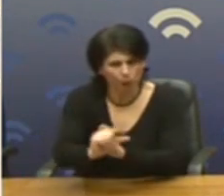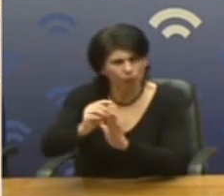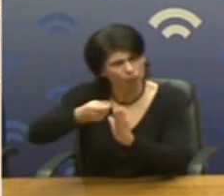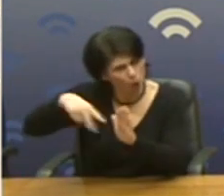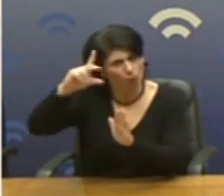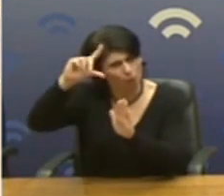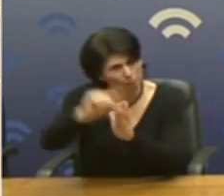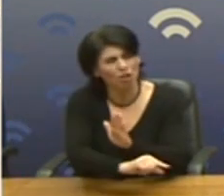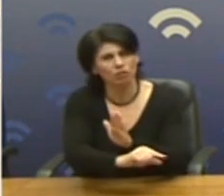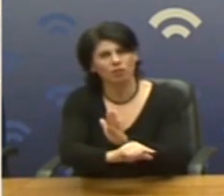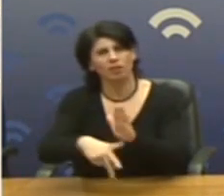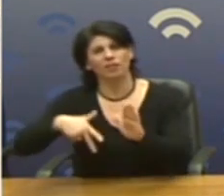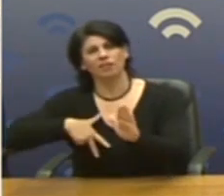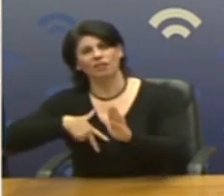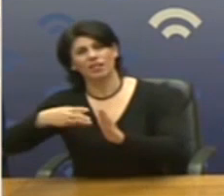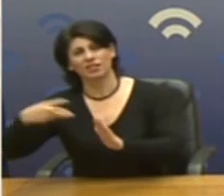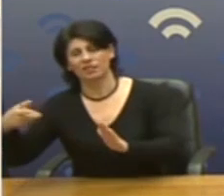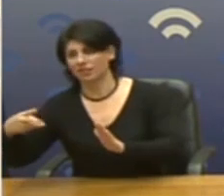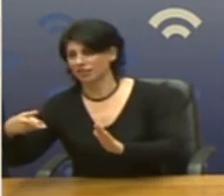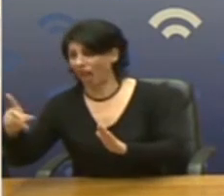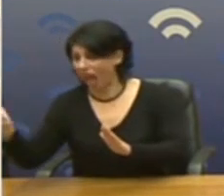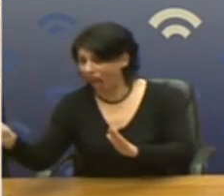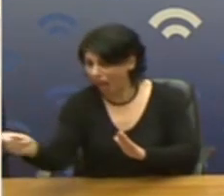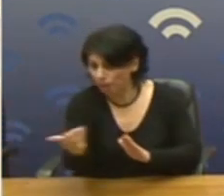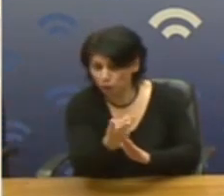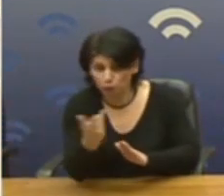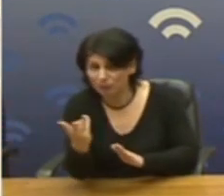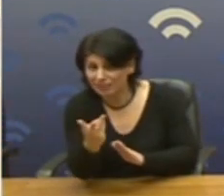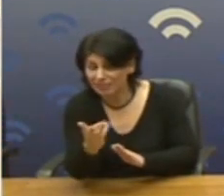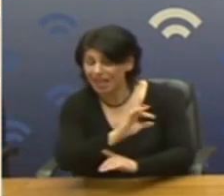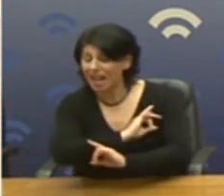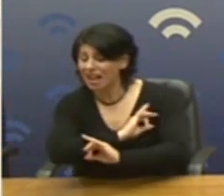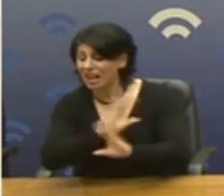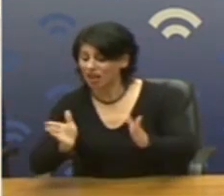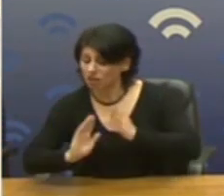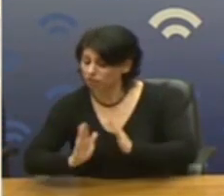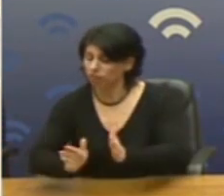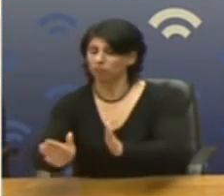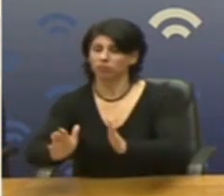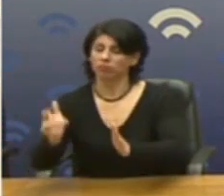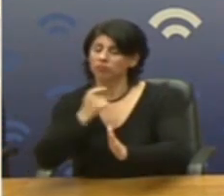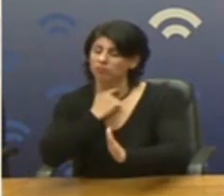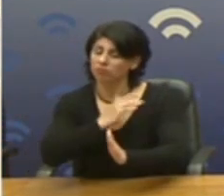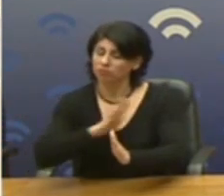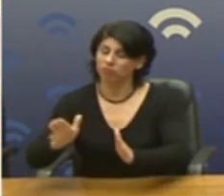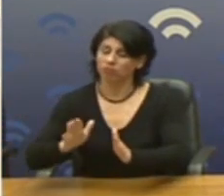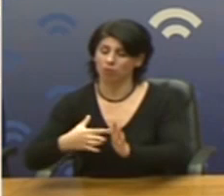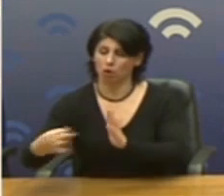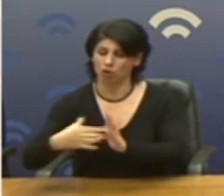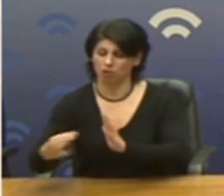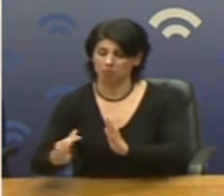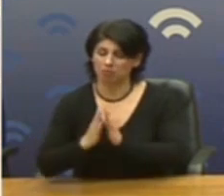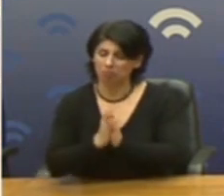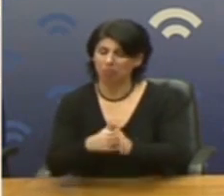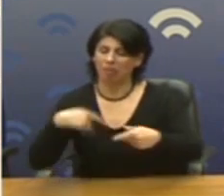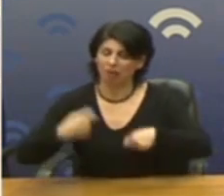ΣΥΡΙΖΑ. Κανείς σας δεν προχώρησε στις αναγκαίες προσλήψεις, παρά τις διαμαρτυρίες, τις εκκλήσεις των εργαζομένων